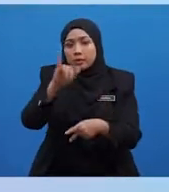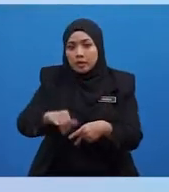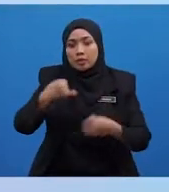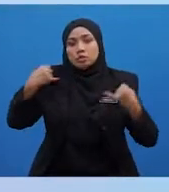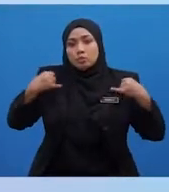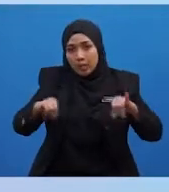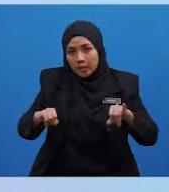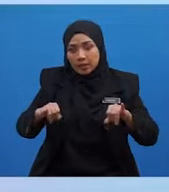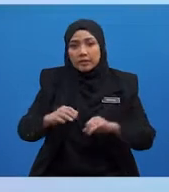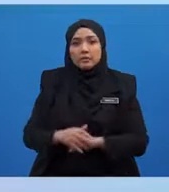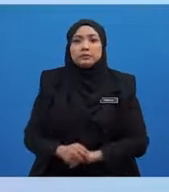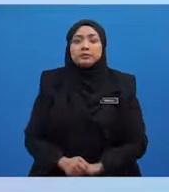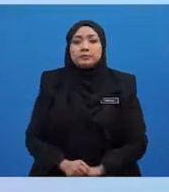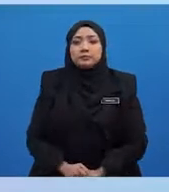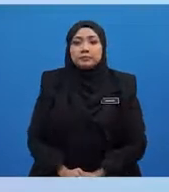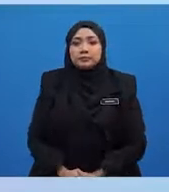dijual.